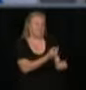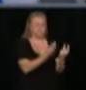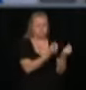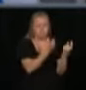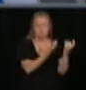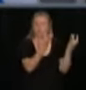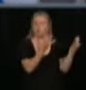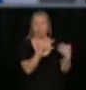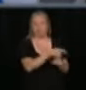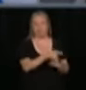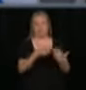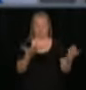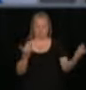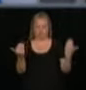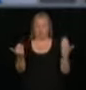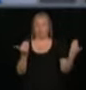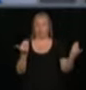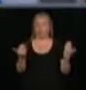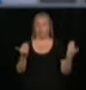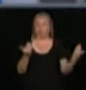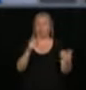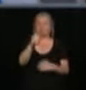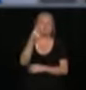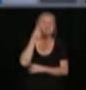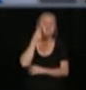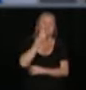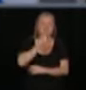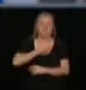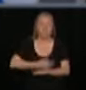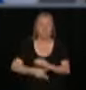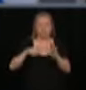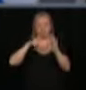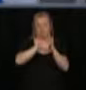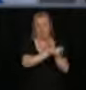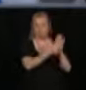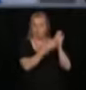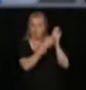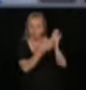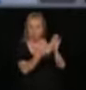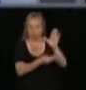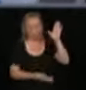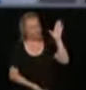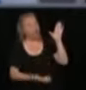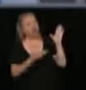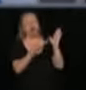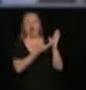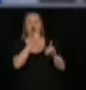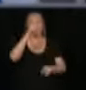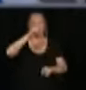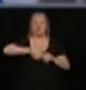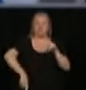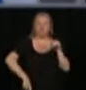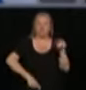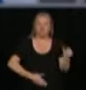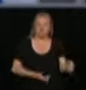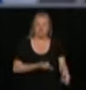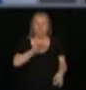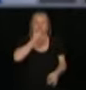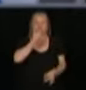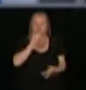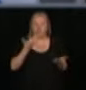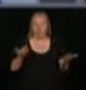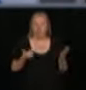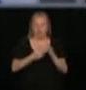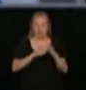sous peu des graphiques qui vont vraiment faire éviter ce qu'on tombe dans ce piège-là, qui est le piège des proportions. Parce que si vous avez, par